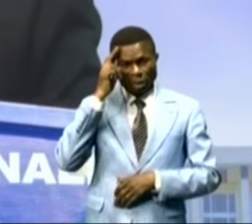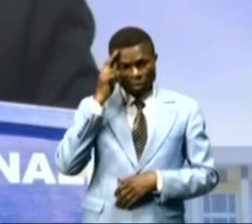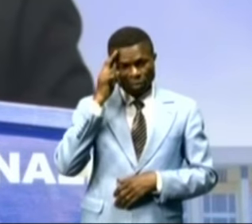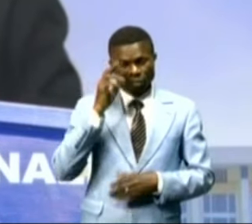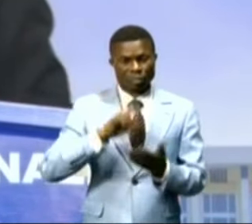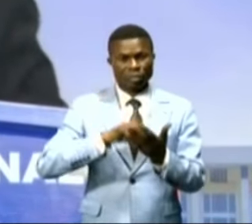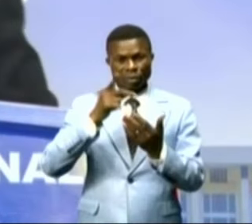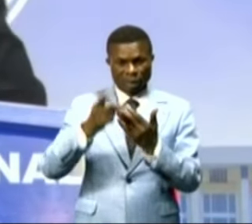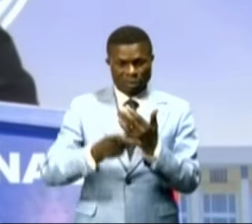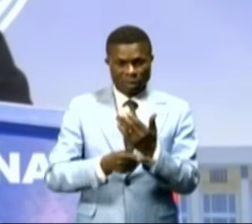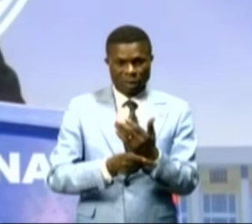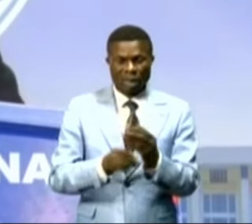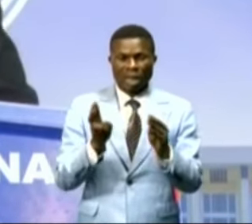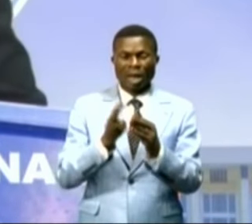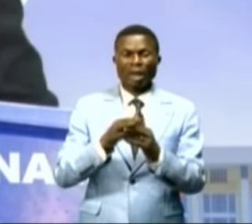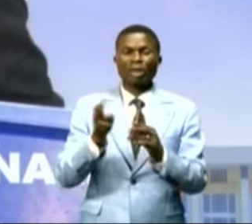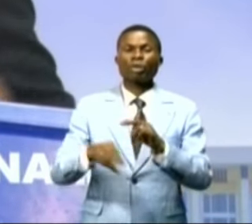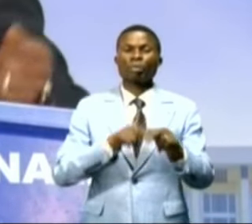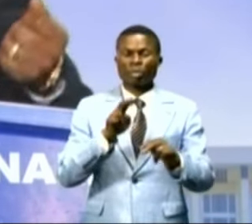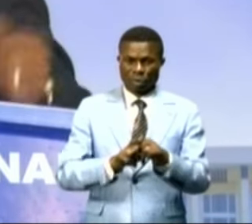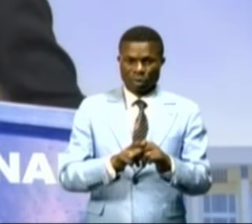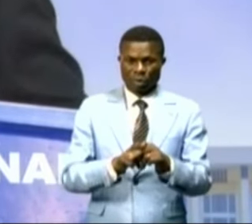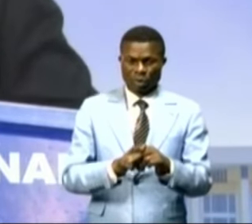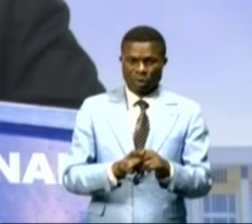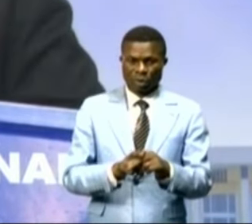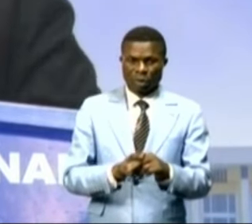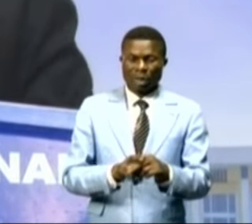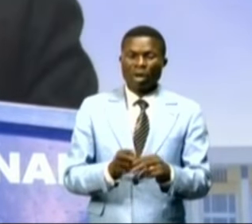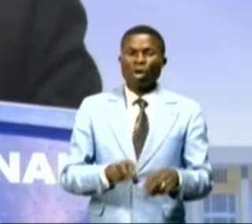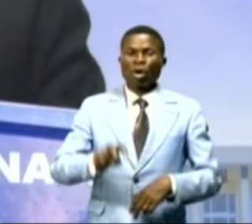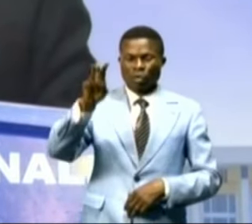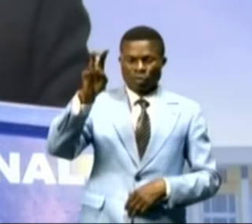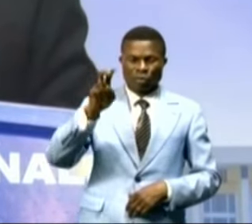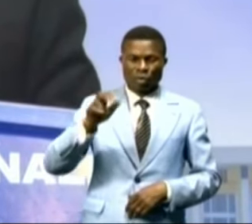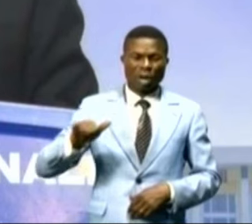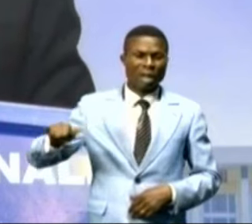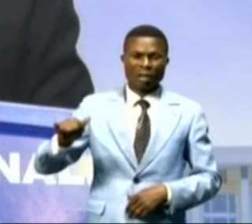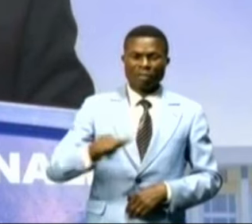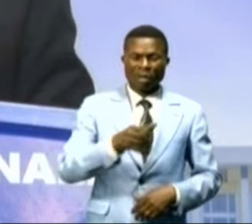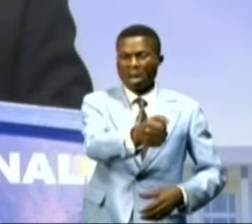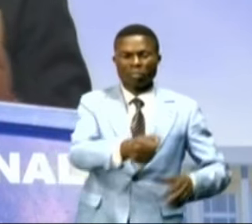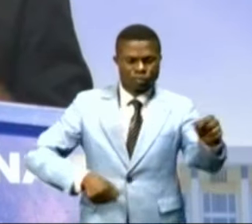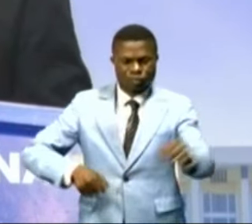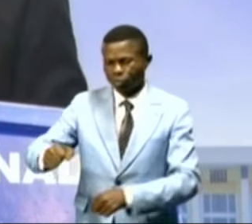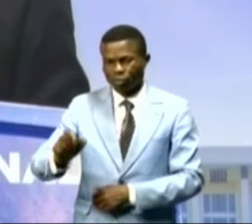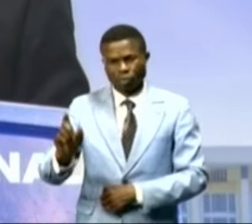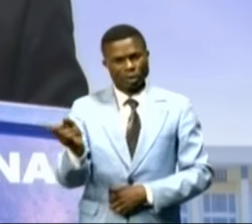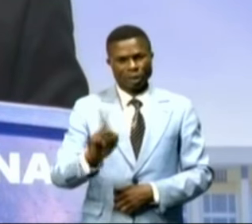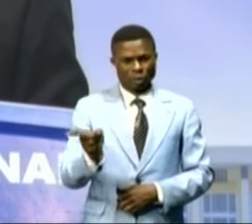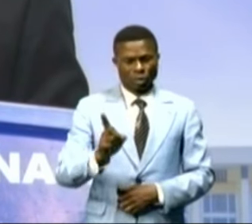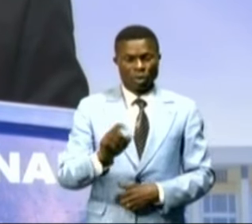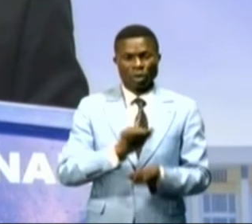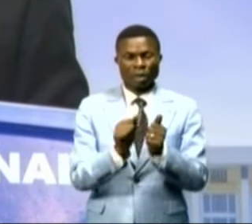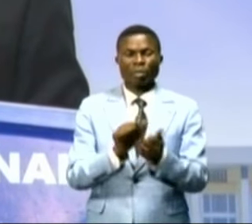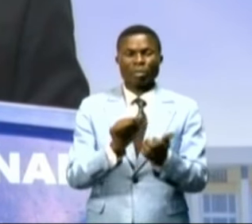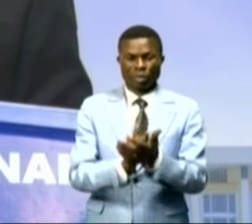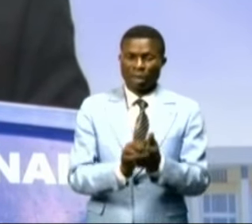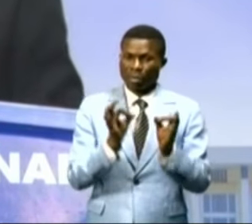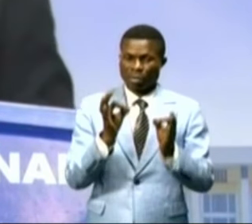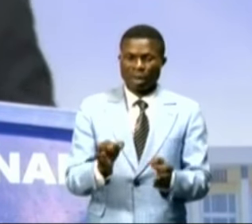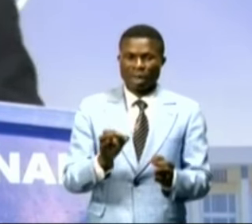président de l'Assemblée nationale en train de tirer des bagarres dans les aéroports. C'est pas commode. Voilà un peu ce qui s'est passé. Je crois qu'il n'y a pas